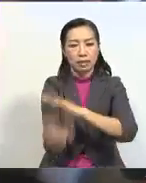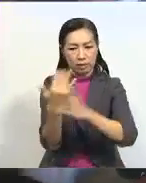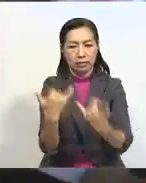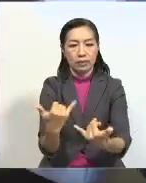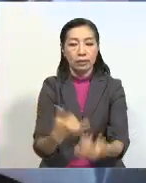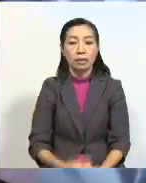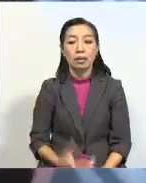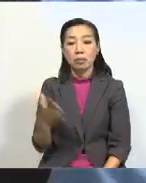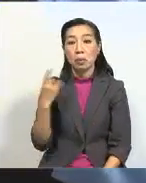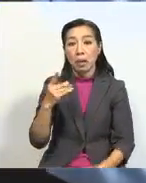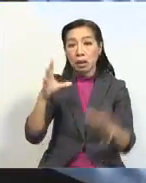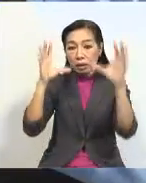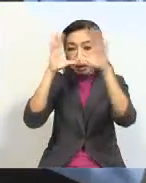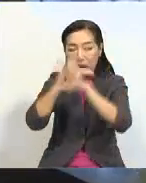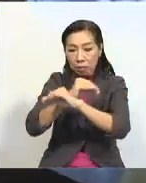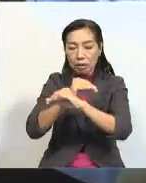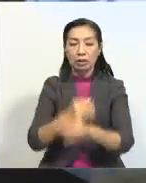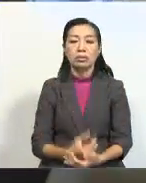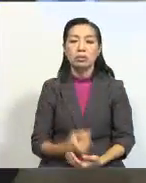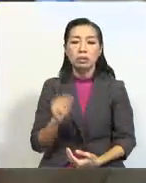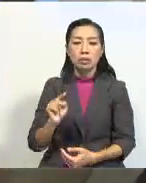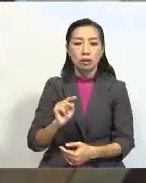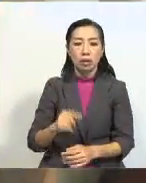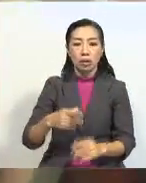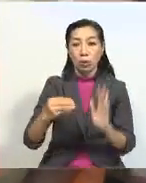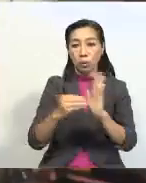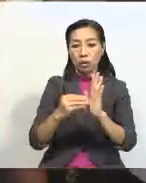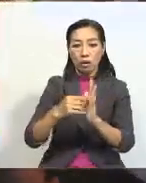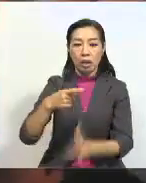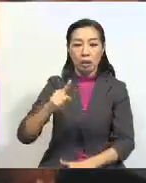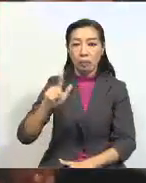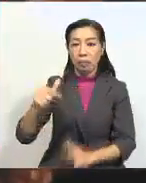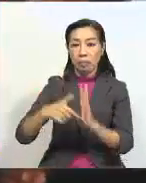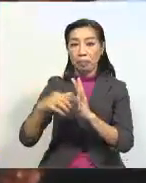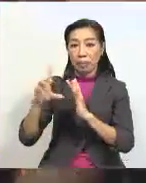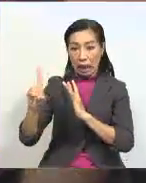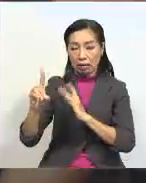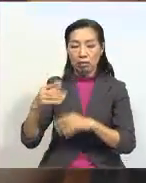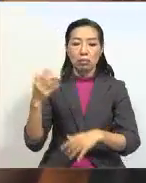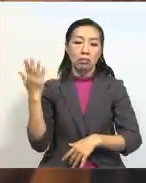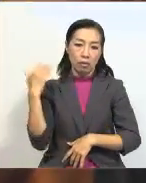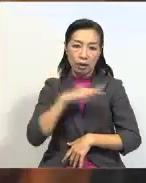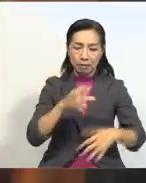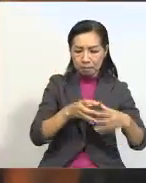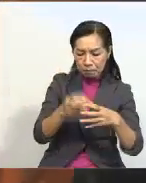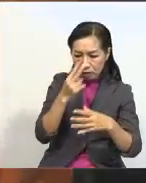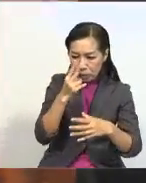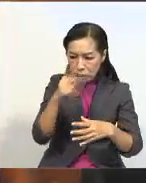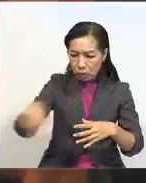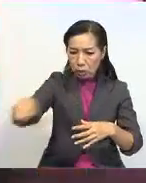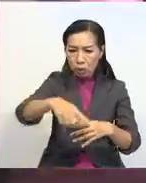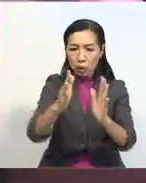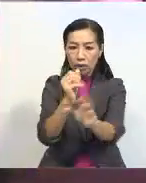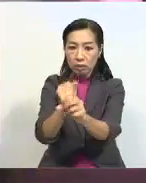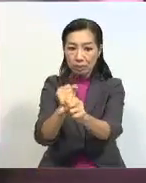โดยเมื่อคืนที่ผ่านมานางศิลปะสวยระวีแสงศูนย์ปลัดกรุงเทพมหานครก็ได้ลงพื้นที่ตรวจเยี่ยมการจัดเก็บกระทงในเท